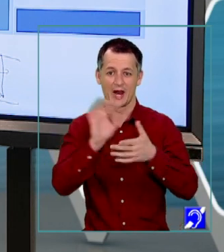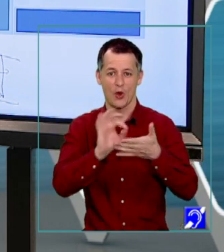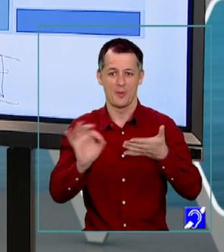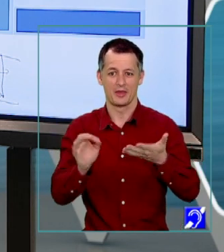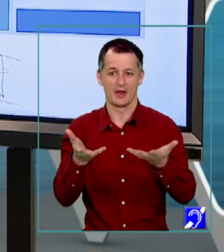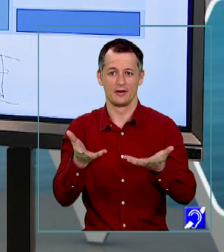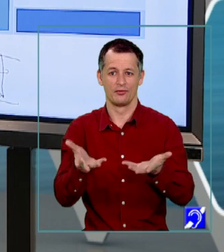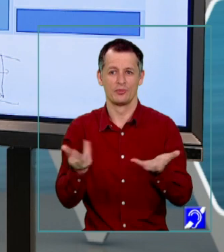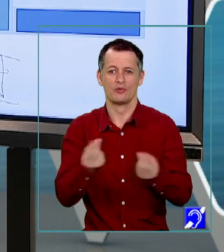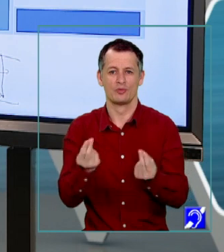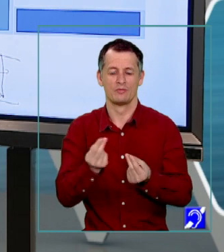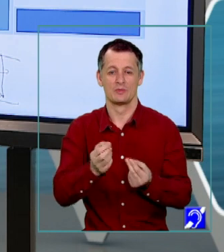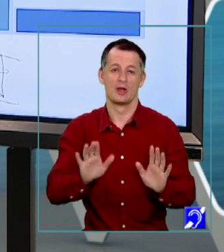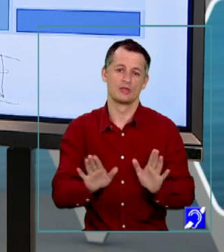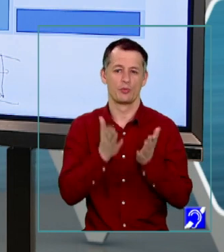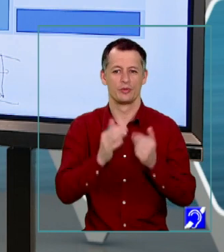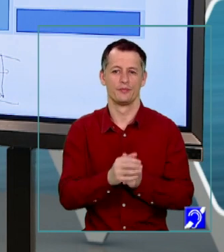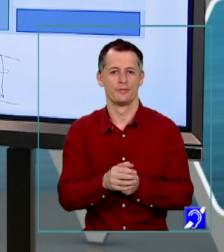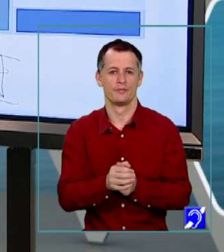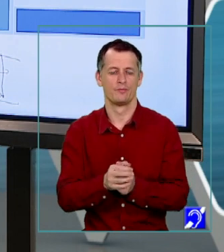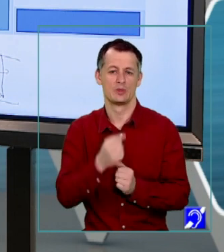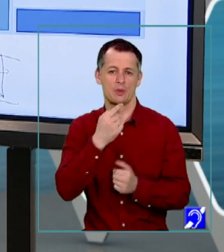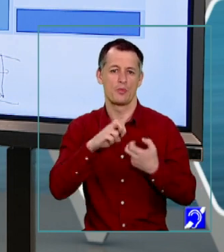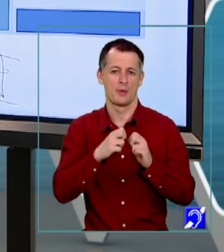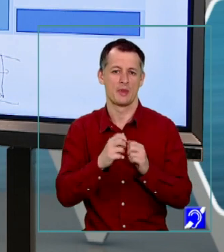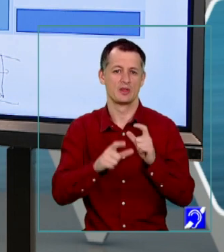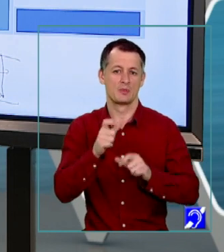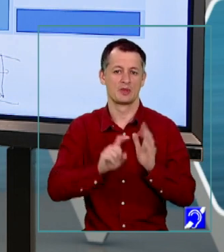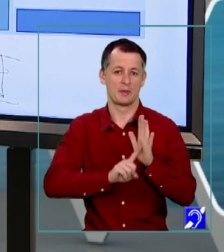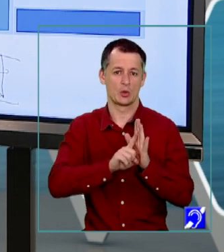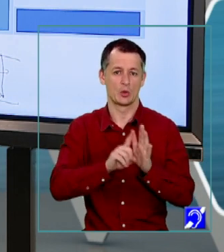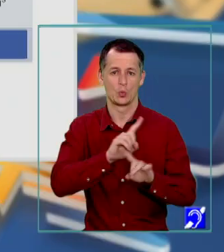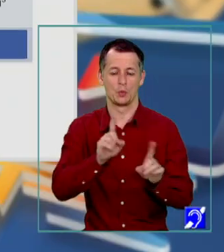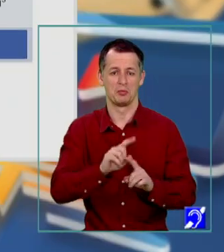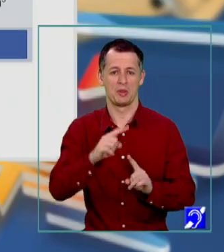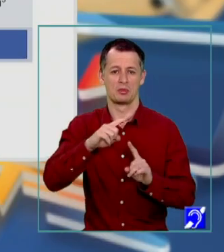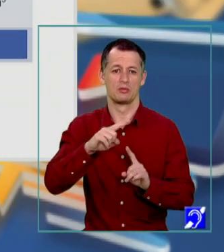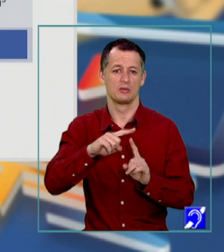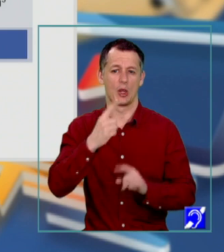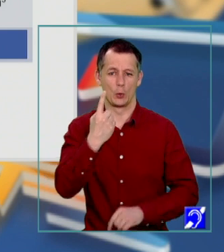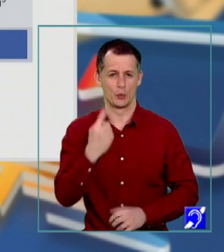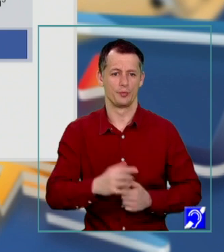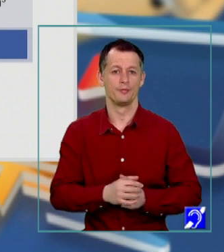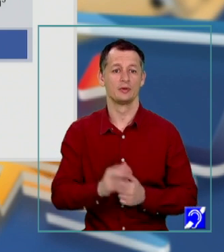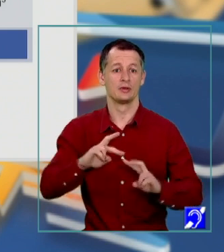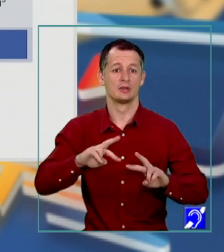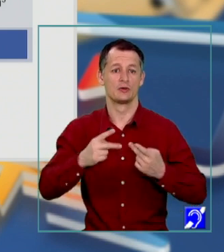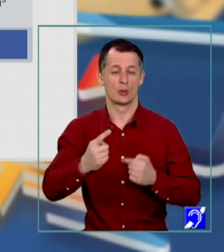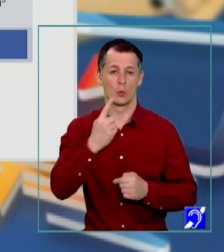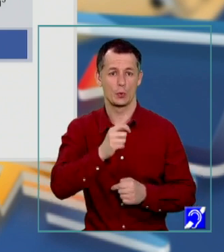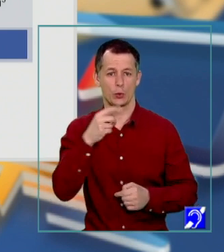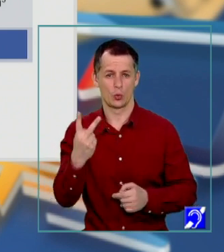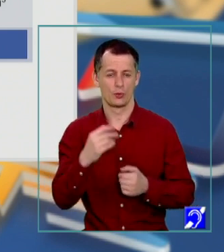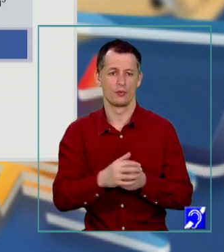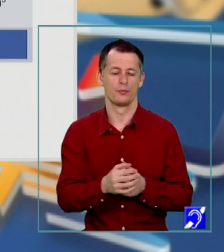luăm de la început. Ne spune ceva problema despre temperatură? Nu. O notăm inițial T1. Transformarea 1-2. Când pistonul se